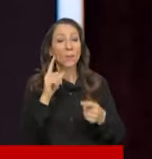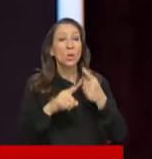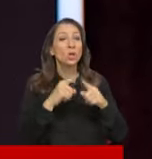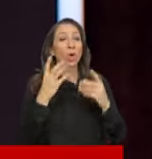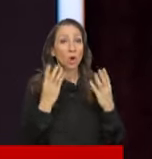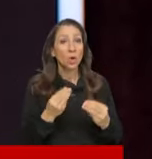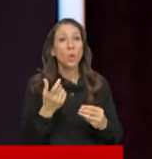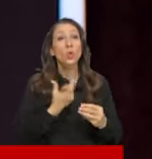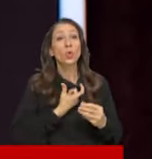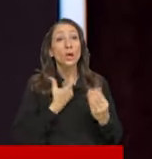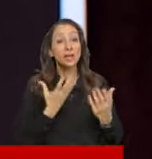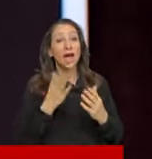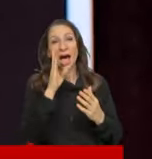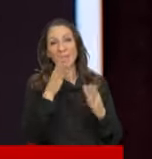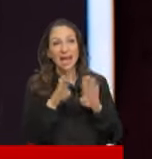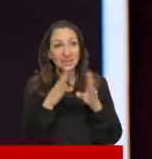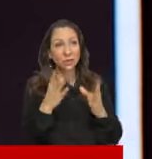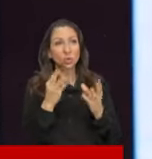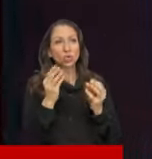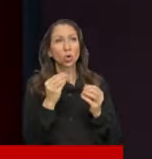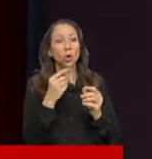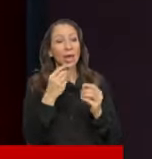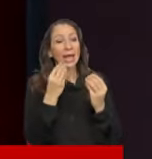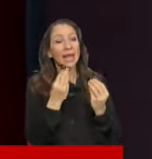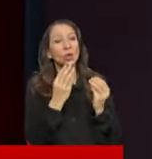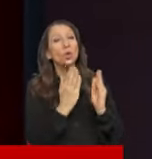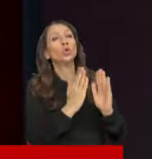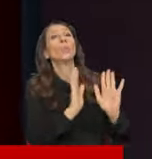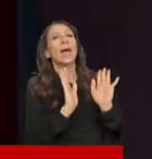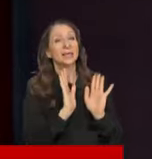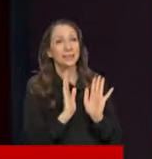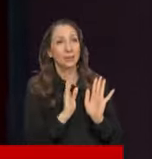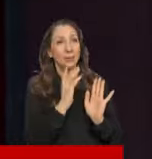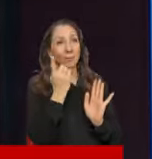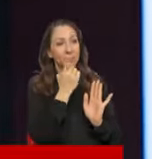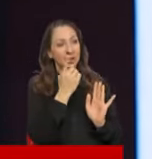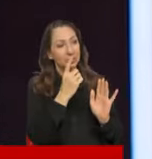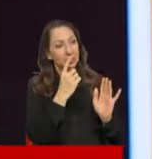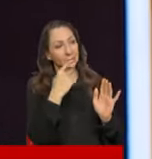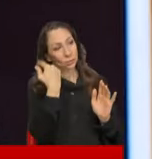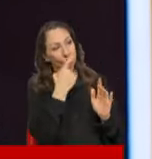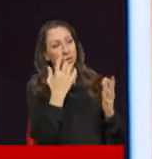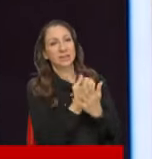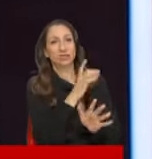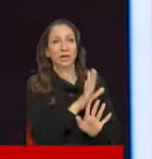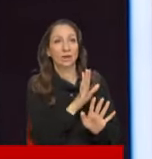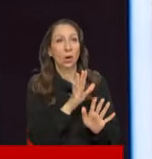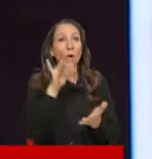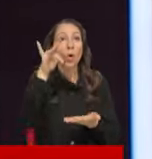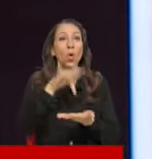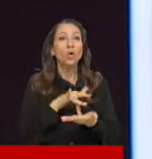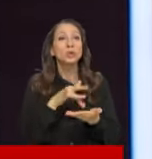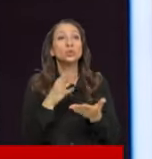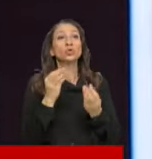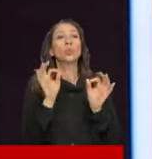olarak da hukuken de adalen de çok olumlu yöne götürmeyen bir tablo kazanacak ortası